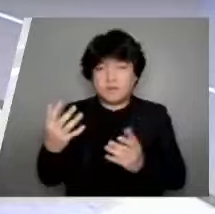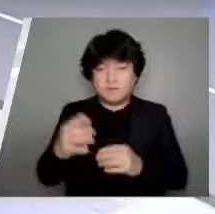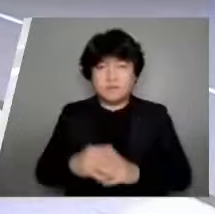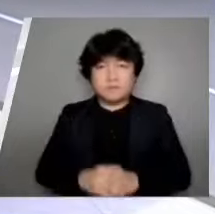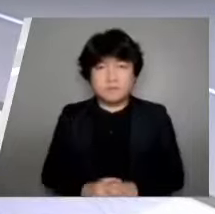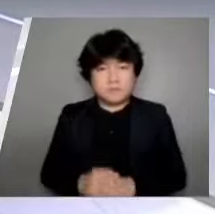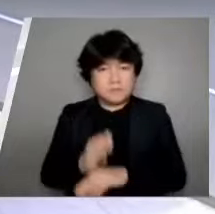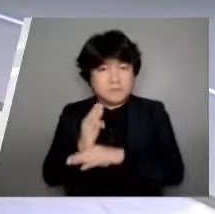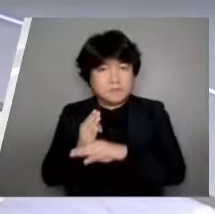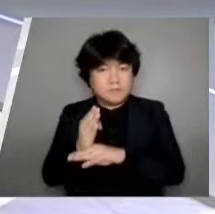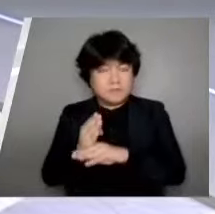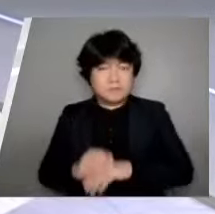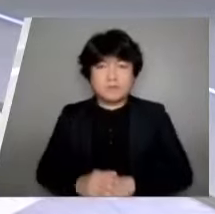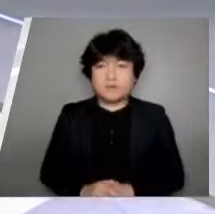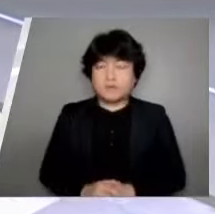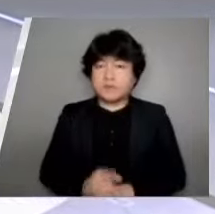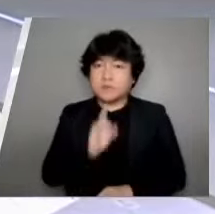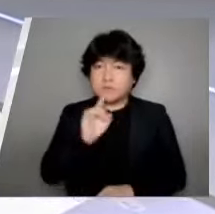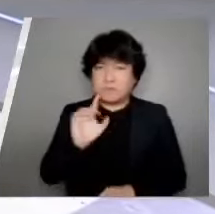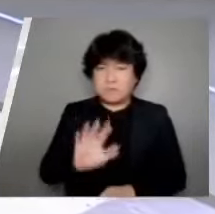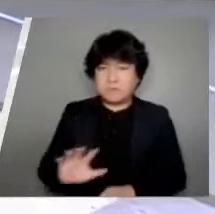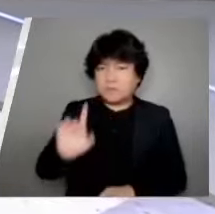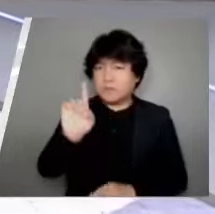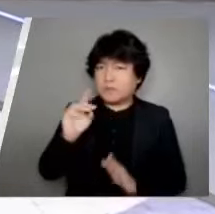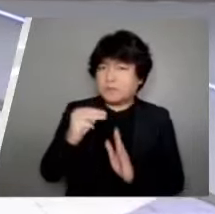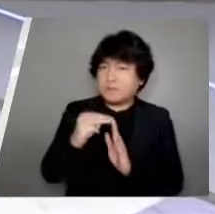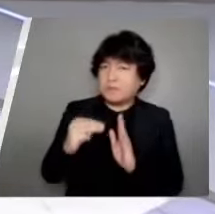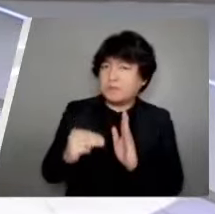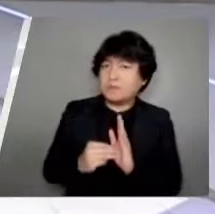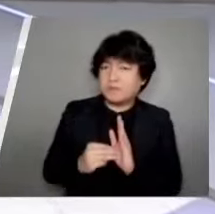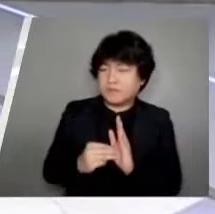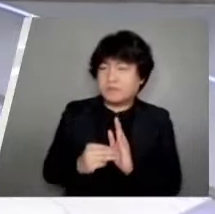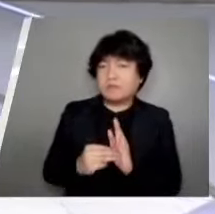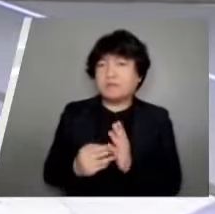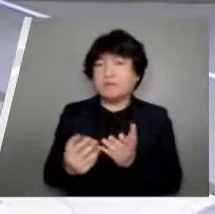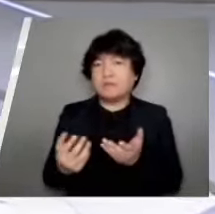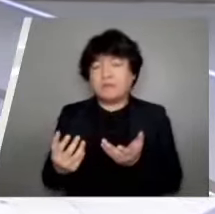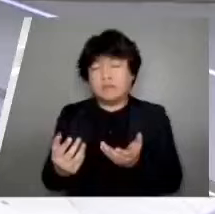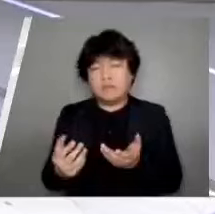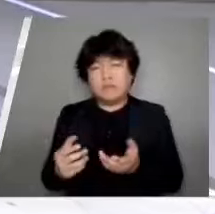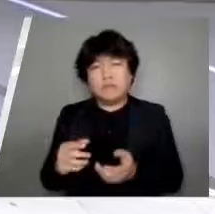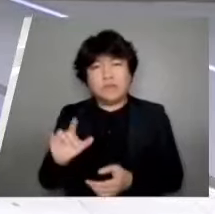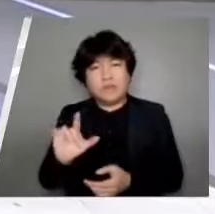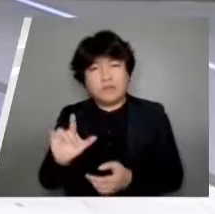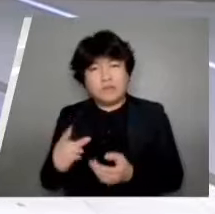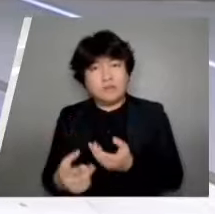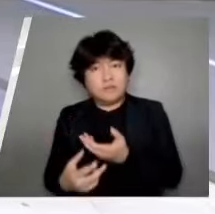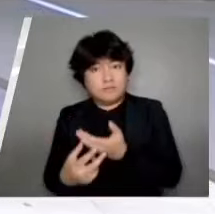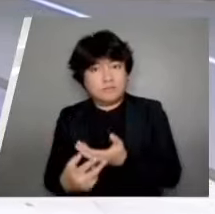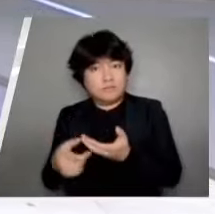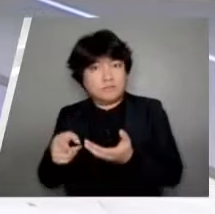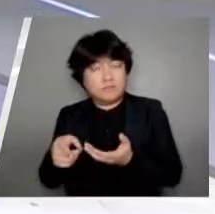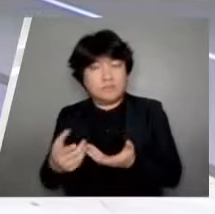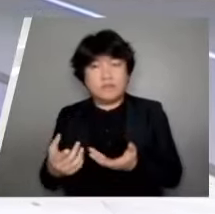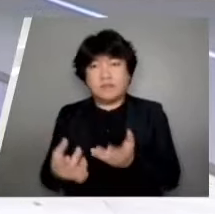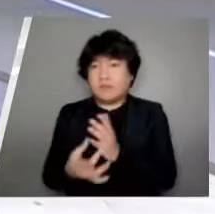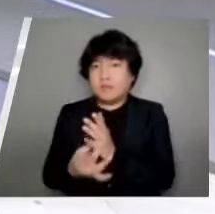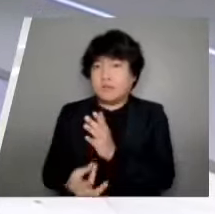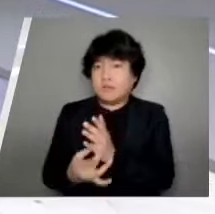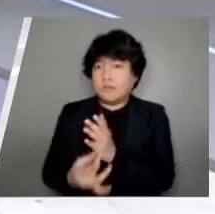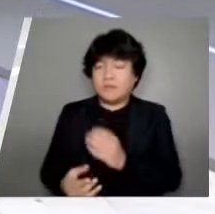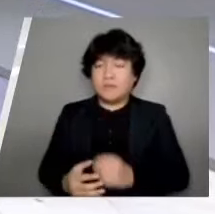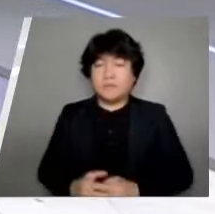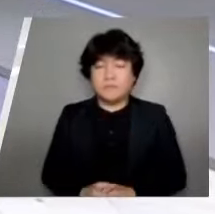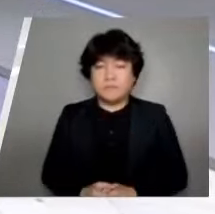mahigit 1 milyong litrong langis. Pero ayon sa Coast Guard, wala pa namang indikasyon na tumagas na ito kaya target nila makuha ang